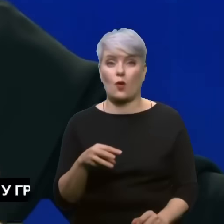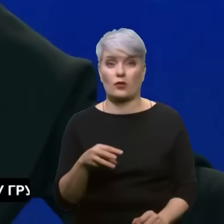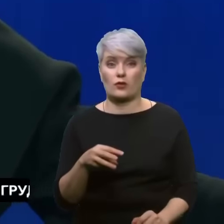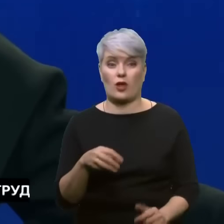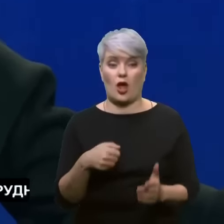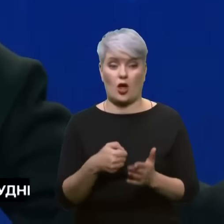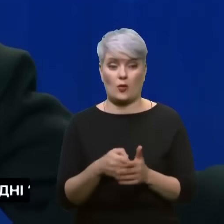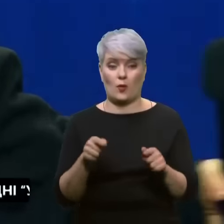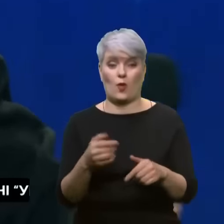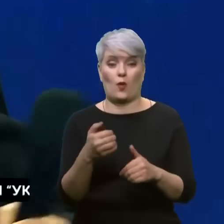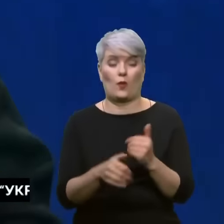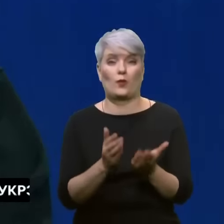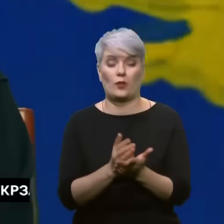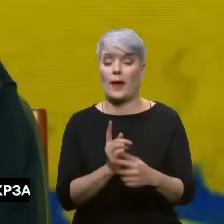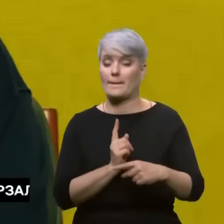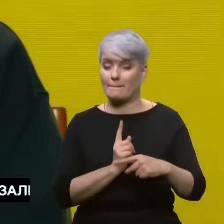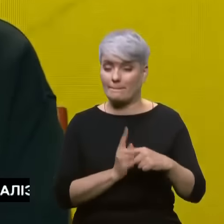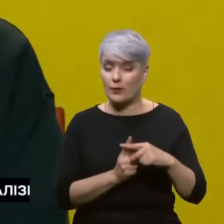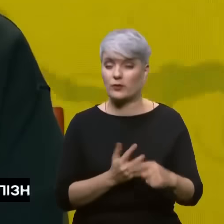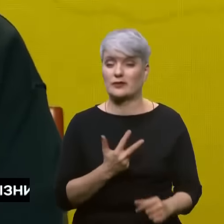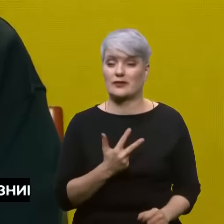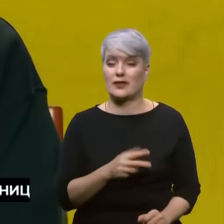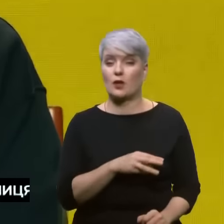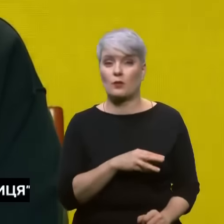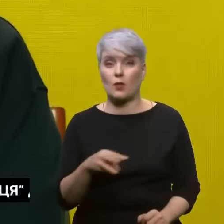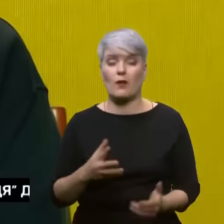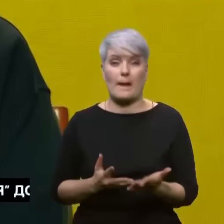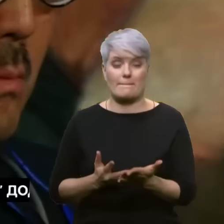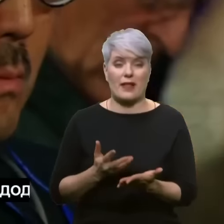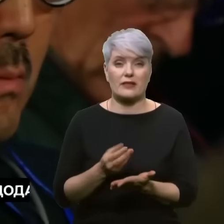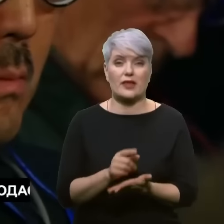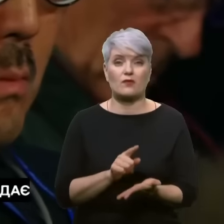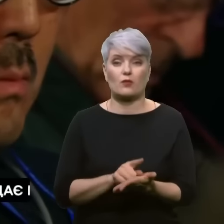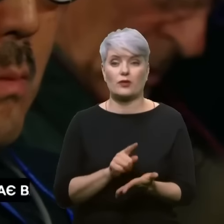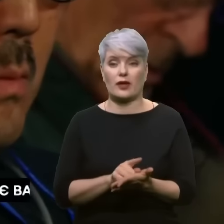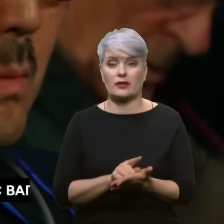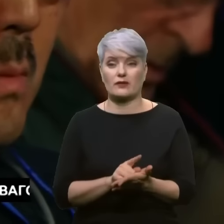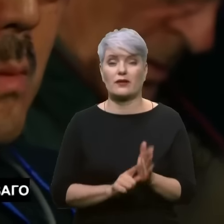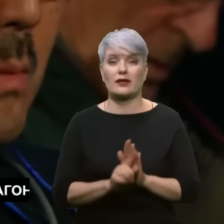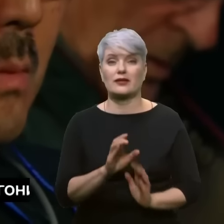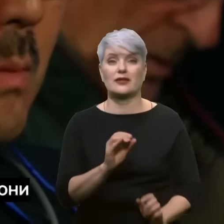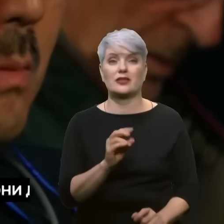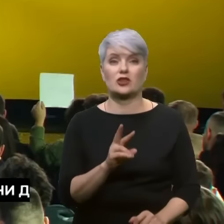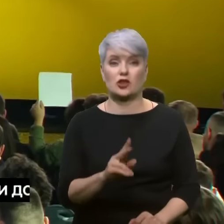числа, що в нас є, плюс 3 мільйона платників податків з січня